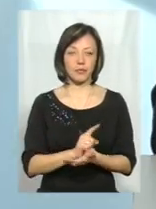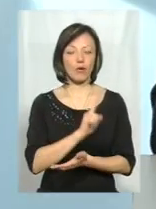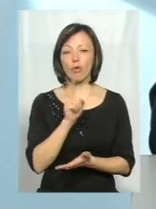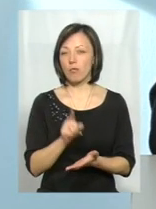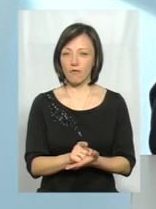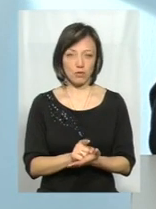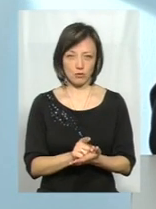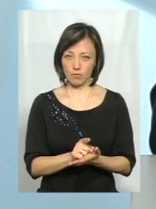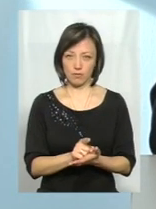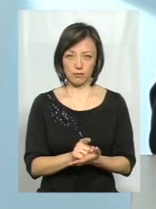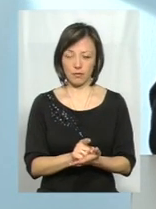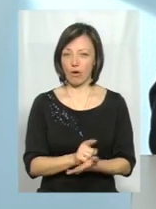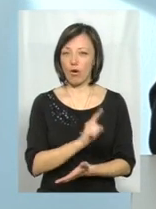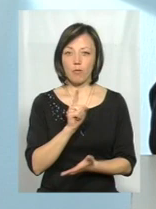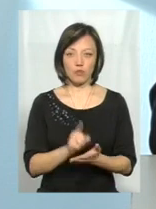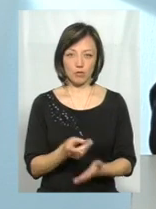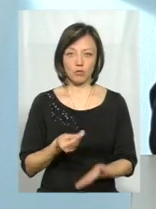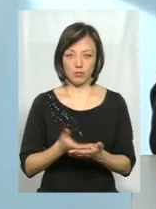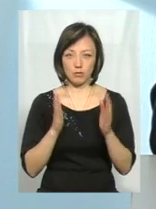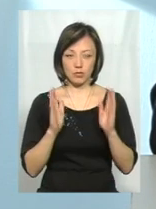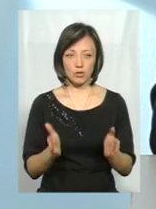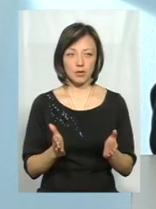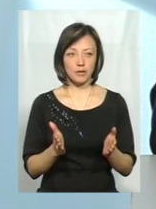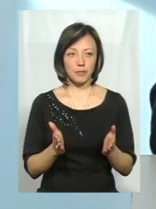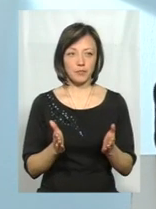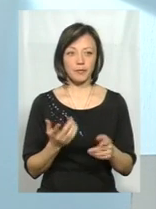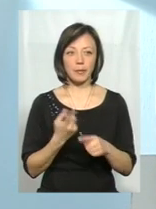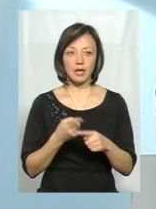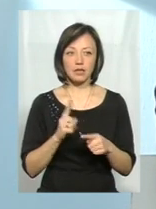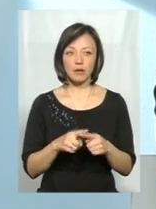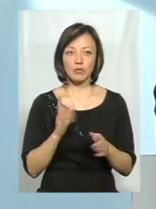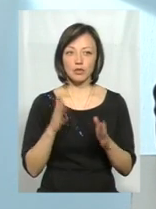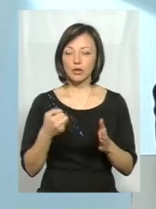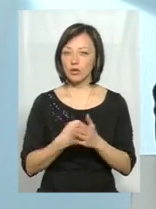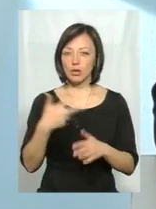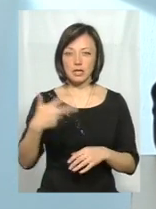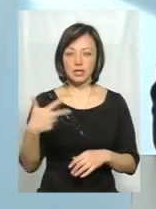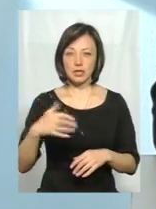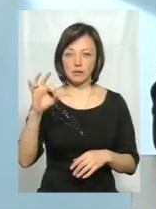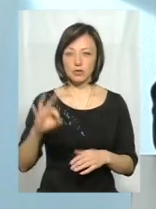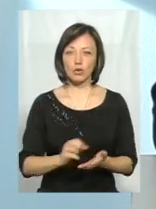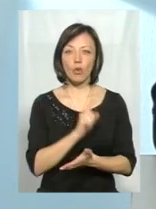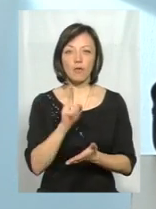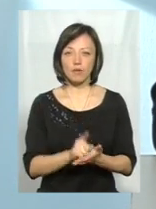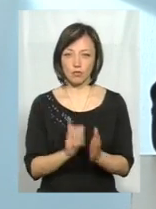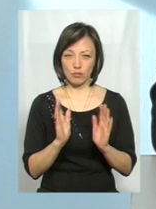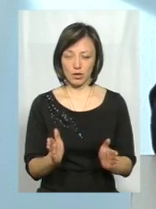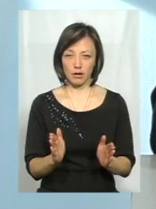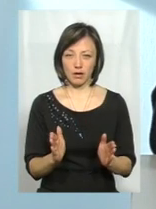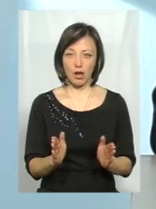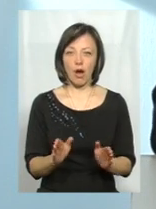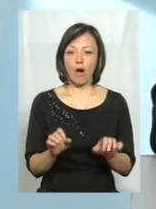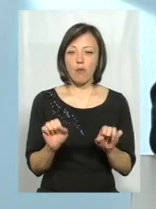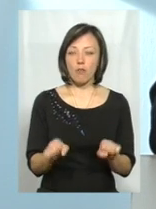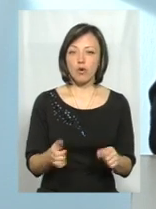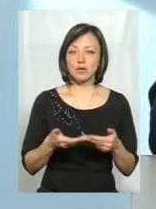Обов'язково. Обов'язково. Ви вже аналізували, наскільки? Це буде до 30%. Обов'язково потягне. Може,